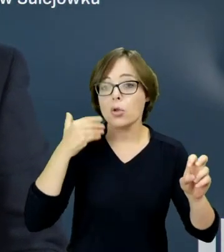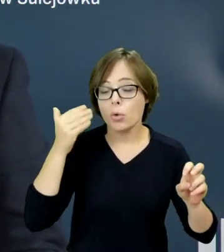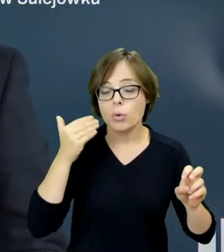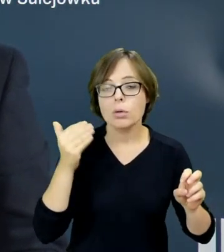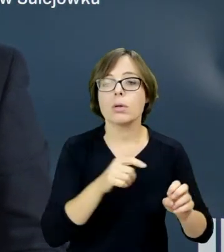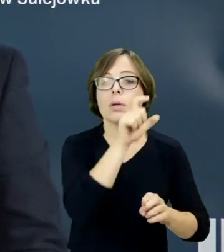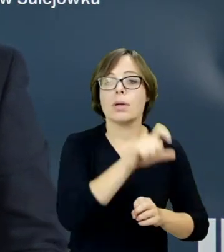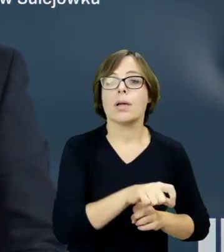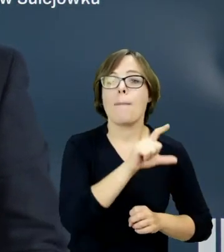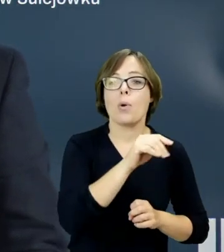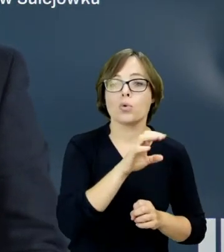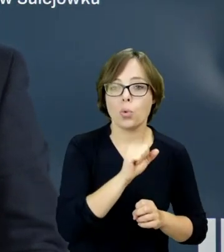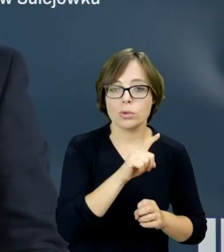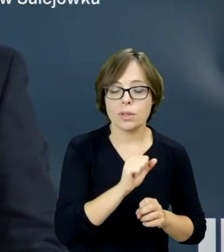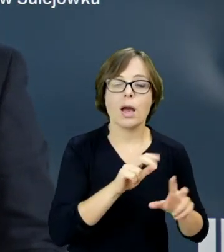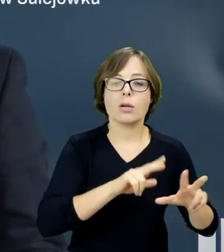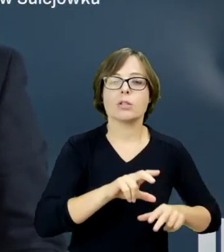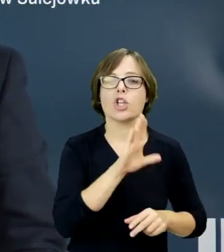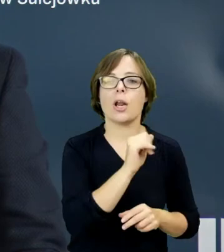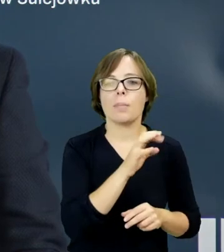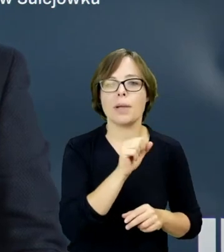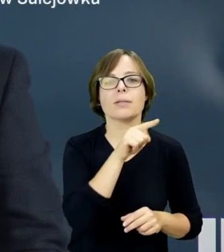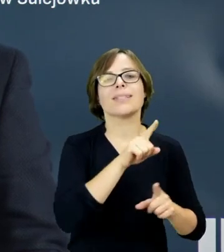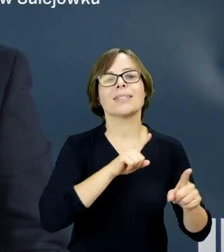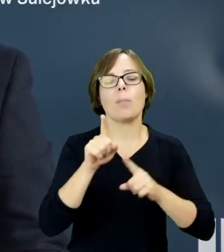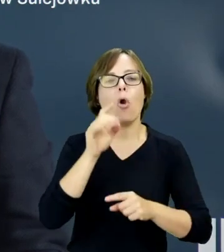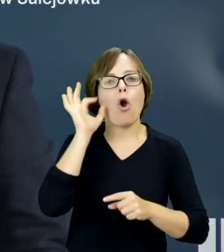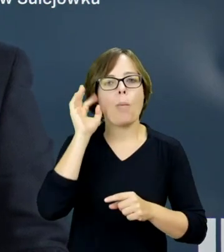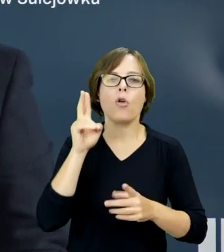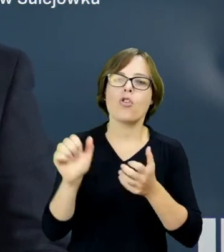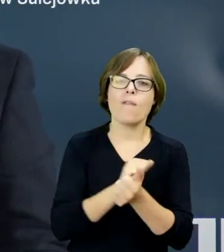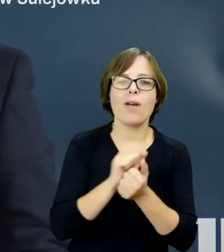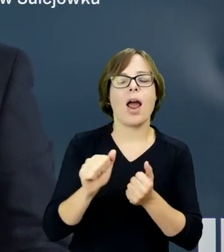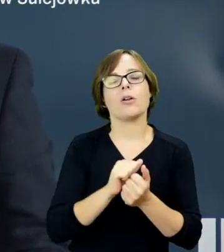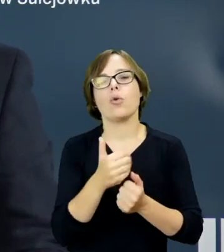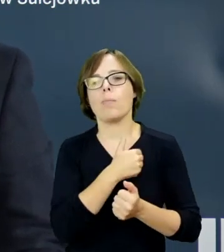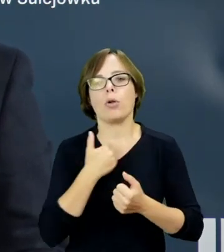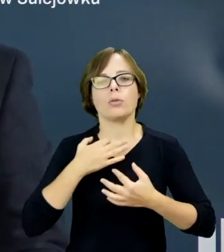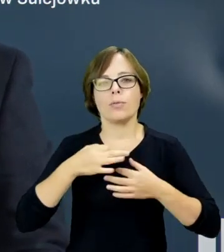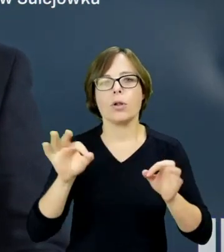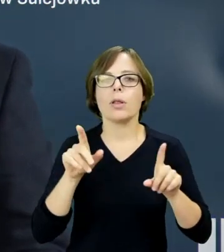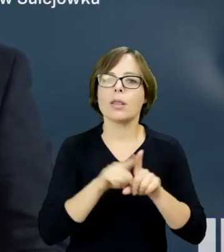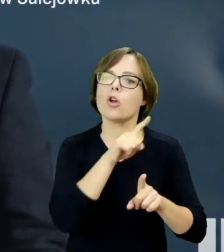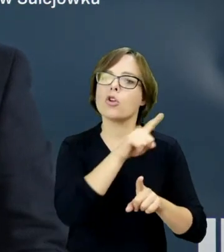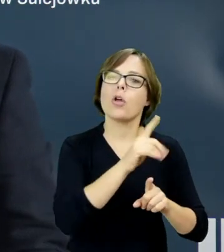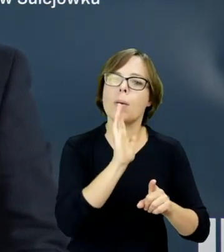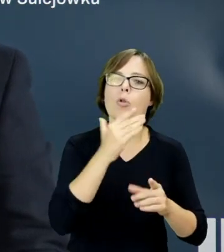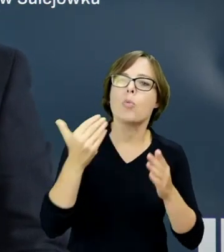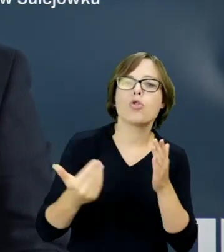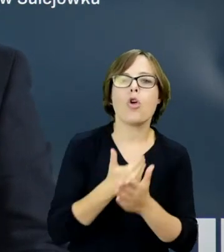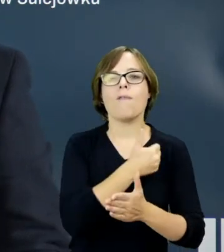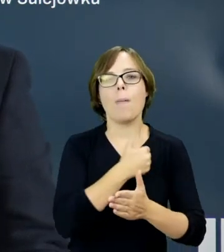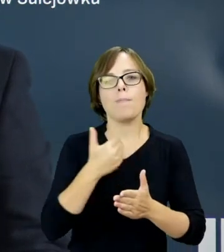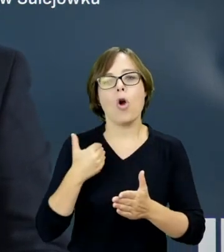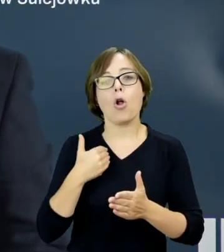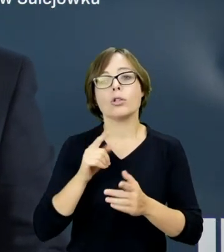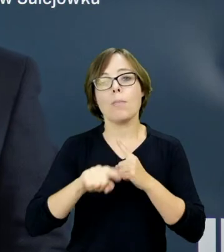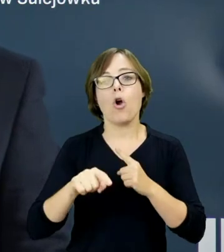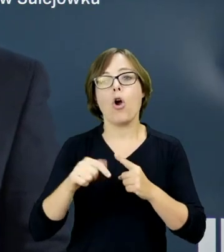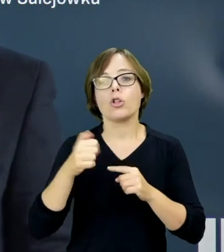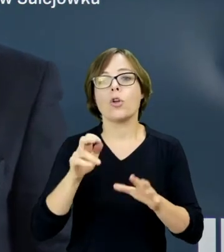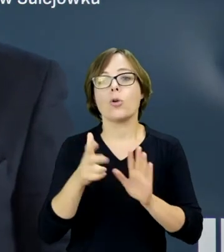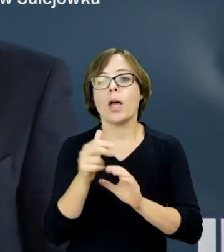Piłsudska z domu Szczerbińska jako symbol kobiet walczących o niepodległość ojczyzny i budujących nową Polskę po roku